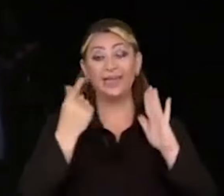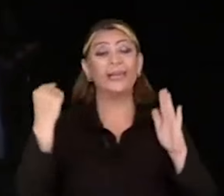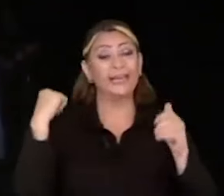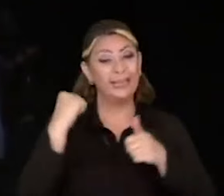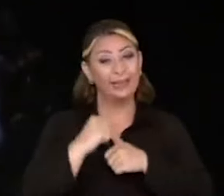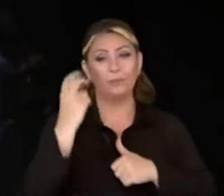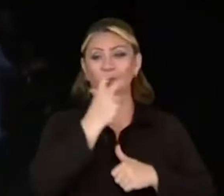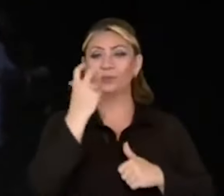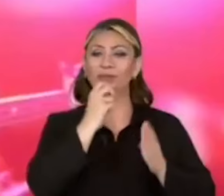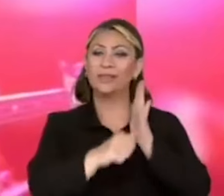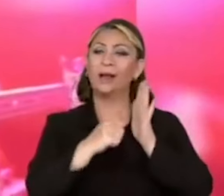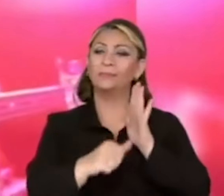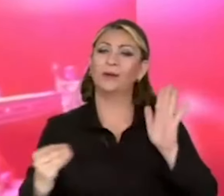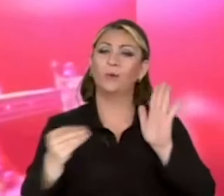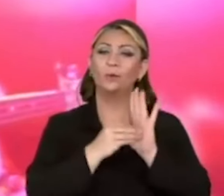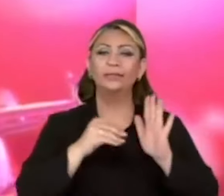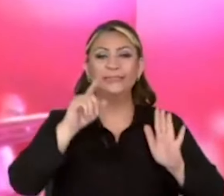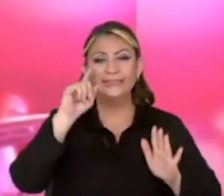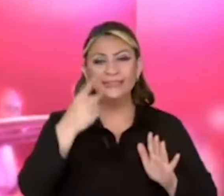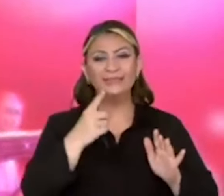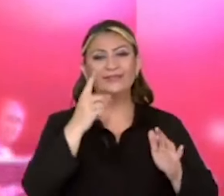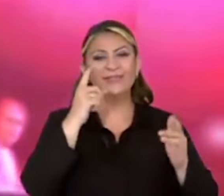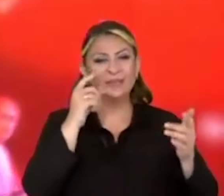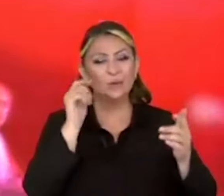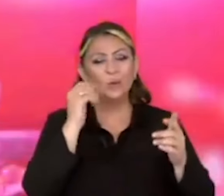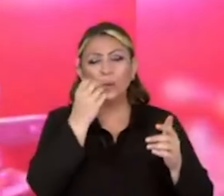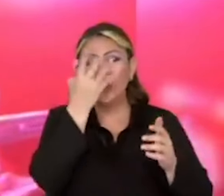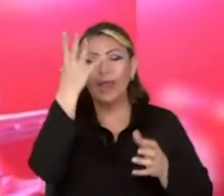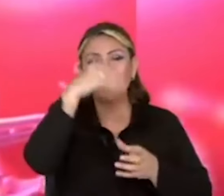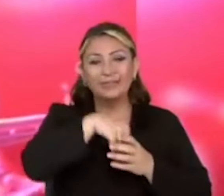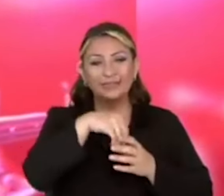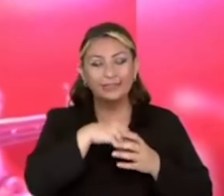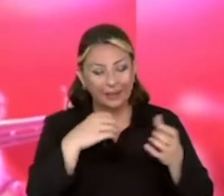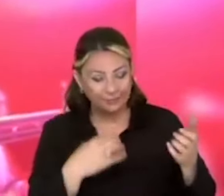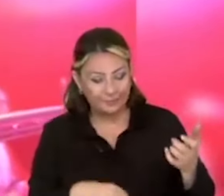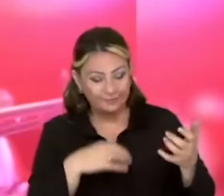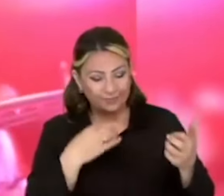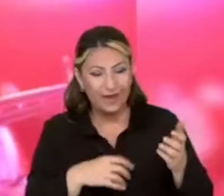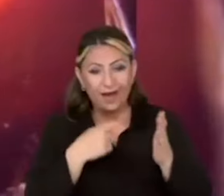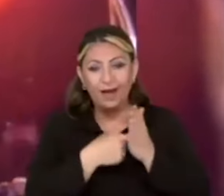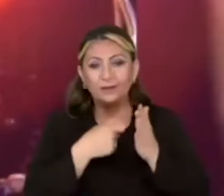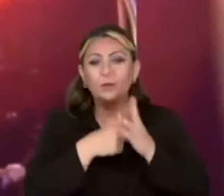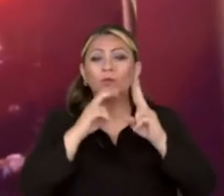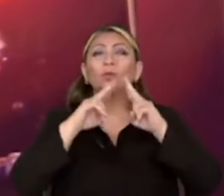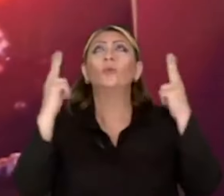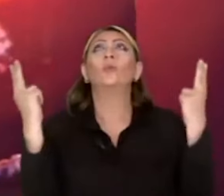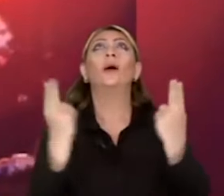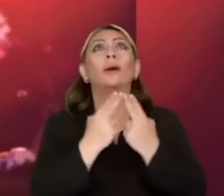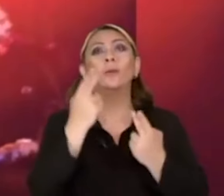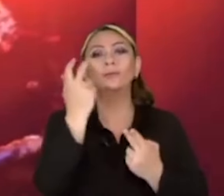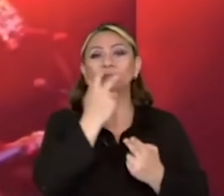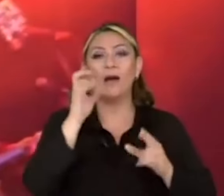yine müzik tarihimize attın. Sırf Güllerin İçinden'in bas partisyonu bile adını dünya müziğinin